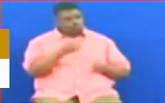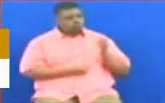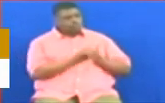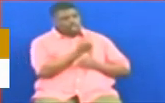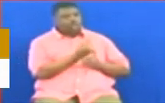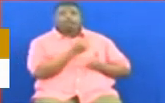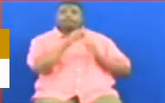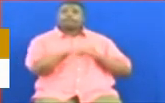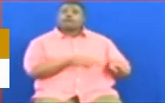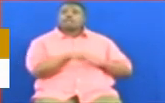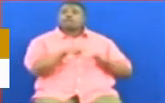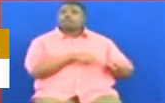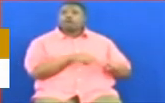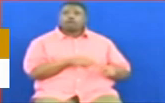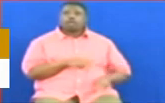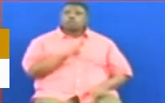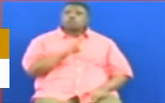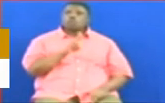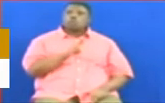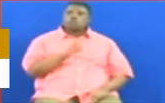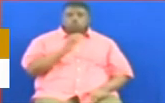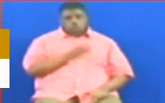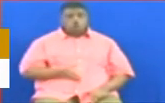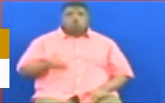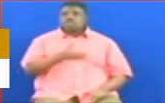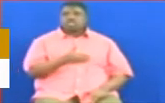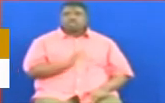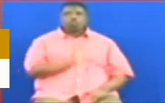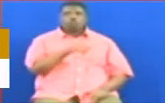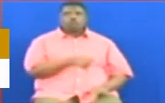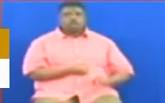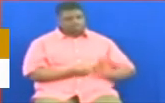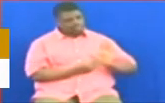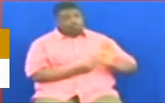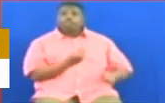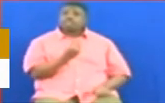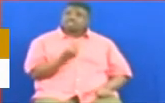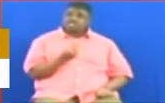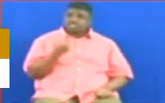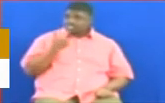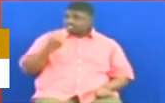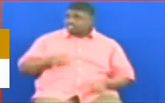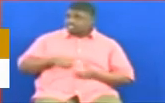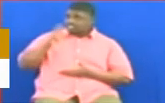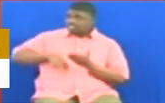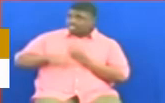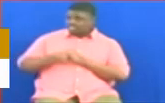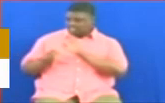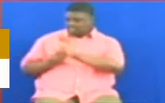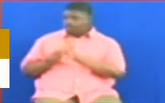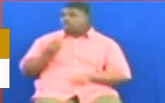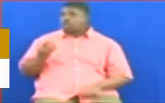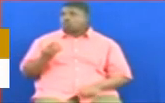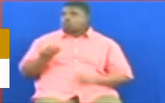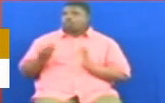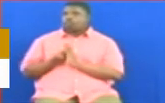kulingana na matakwa ya mikataba ya UNCLOS ya mwaka 1982 ambayo Tanzania ilisaini mwaka 1985 pamoja na sheria ya maji